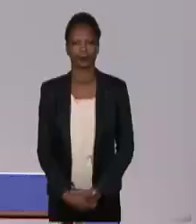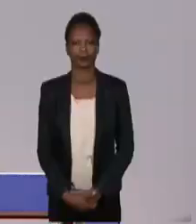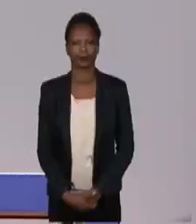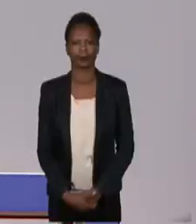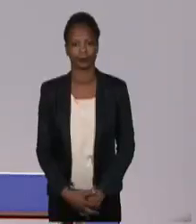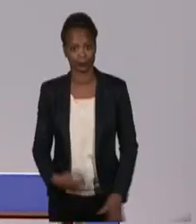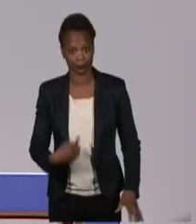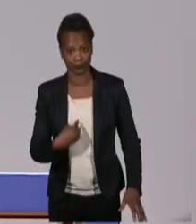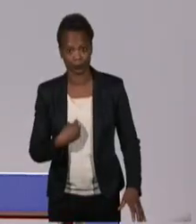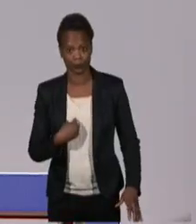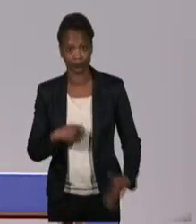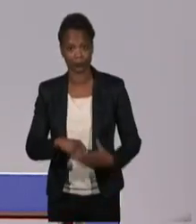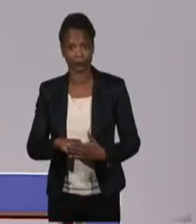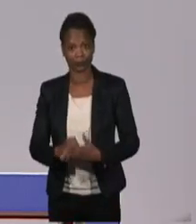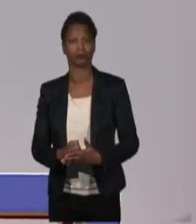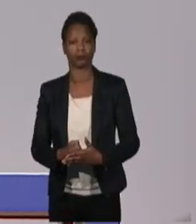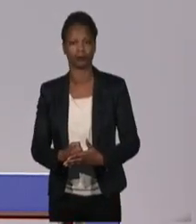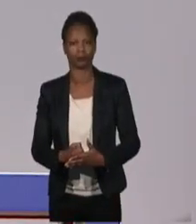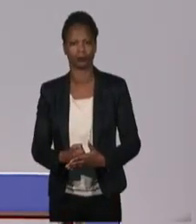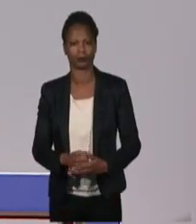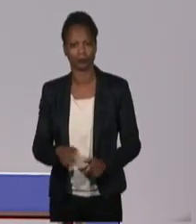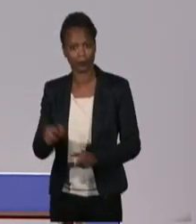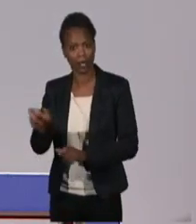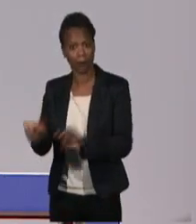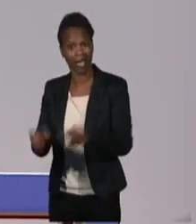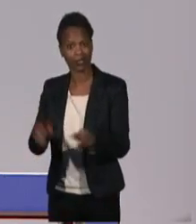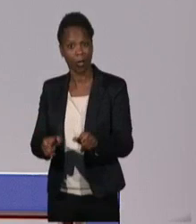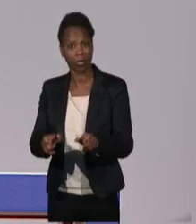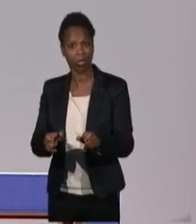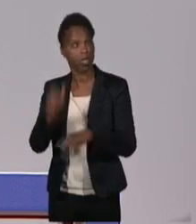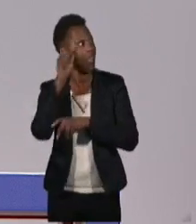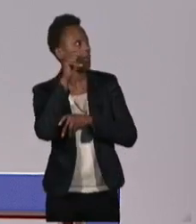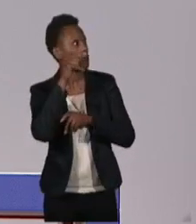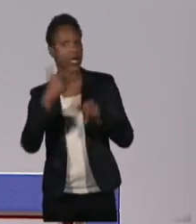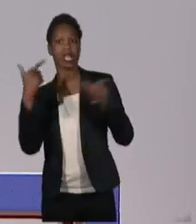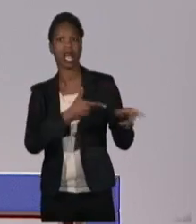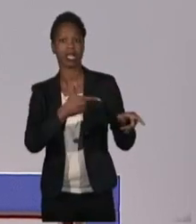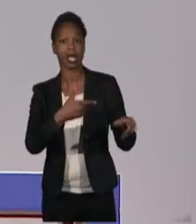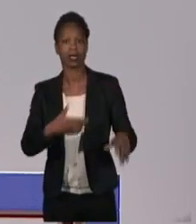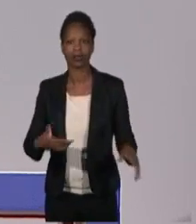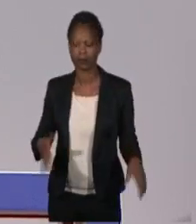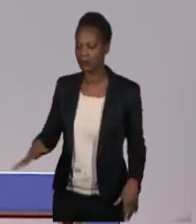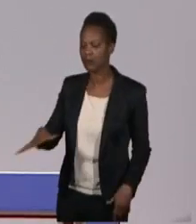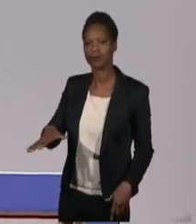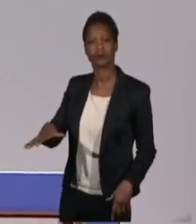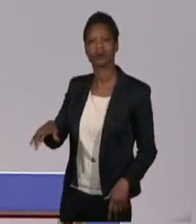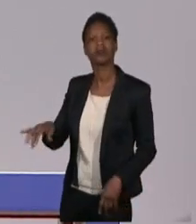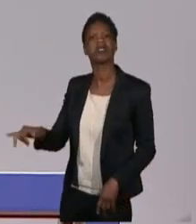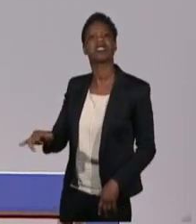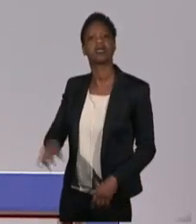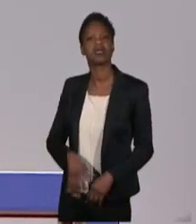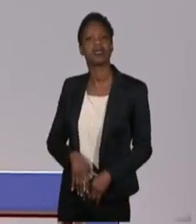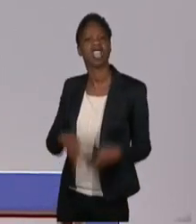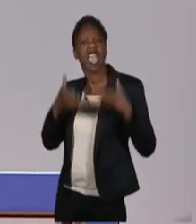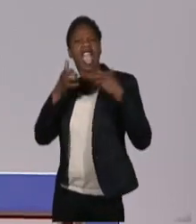Je serai implacable contre tous ceux qui s'attaquent à la République. Parmi eux, les prêcheurs de